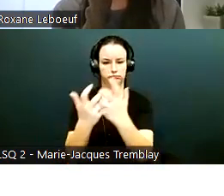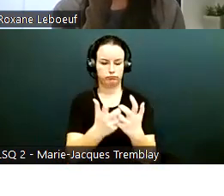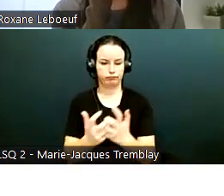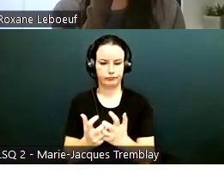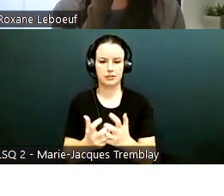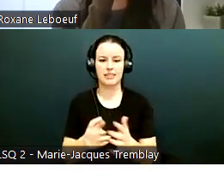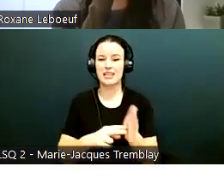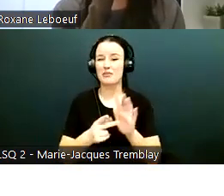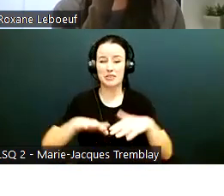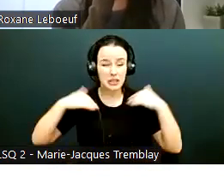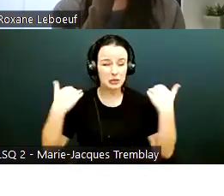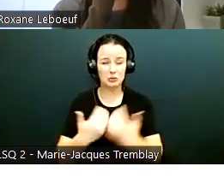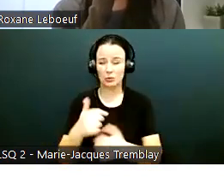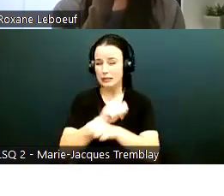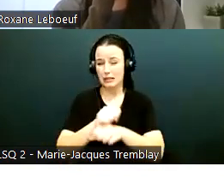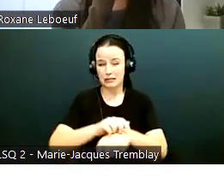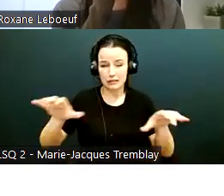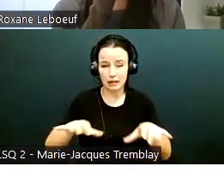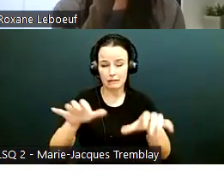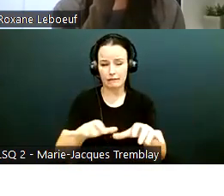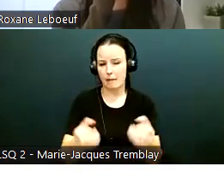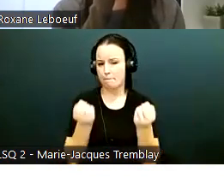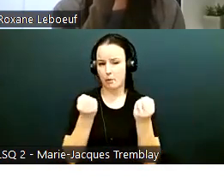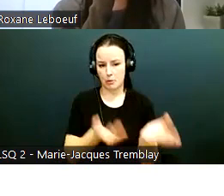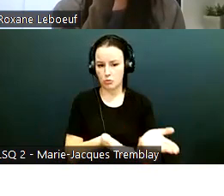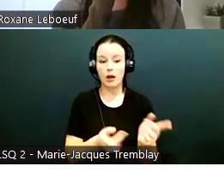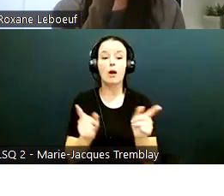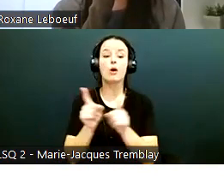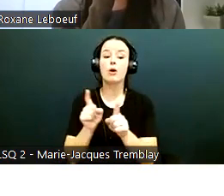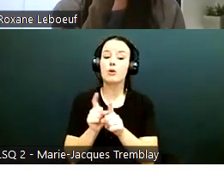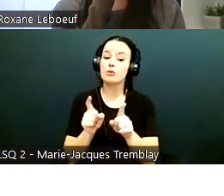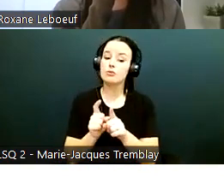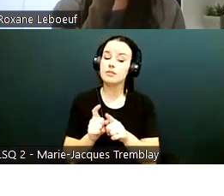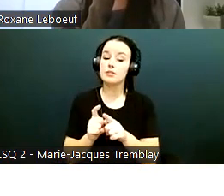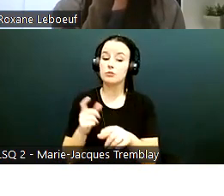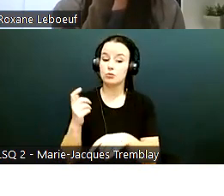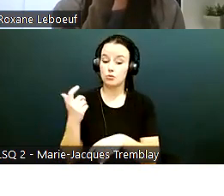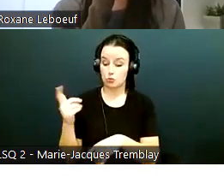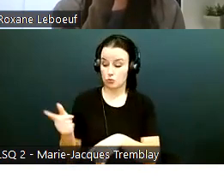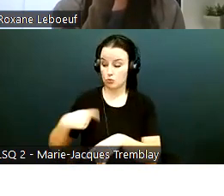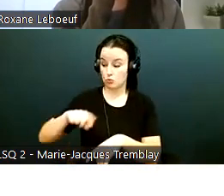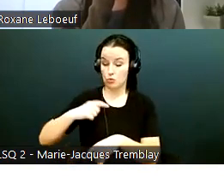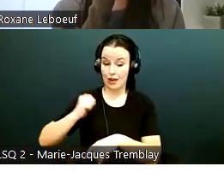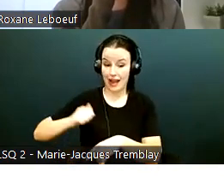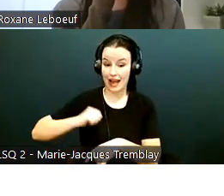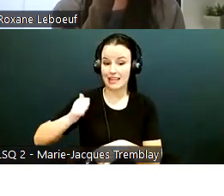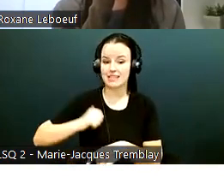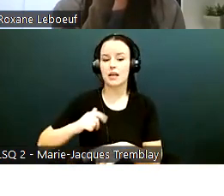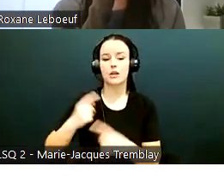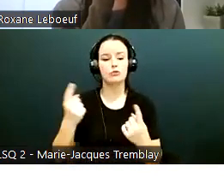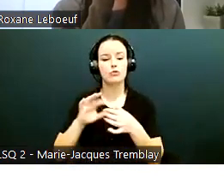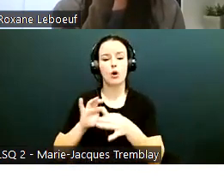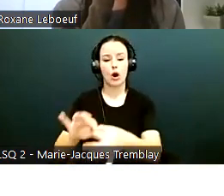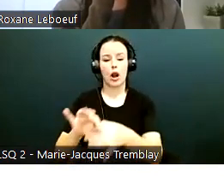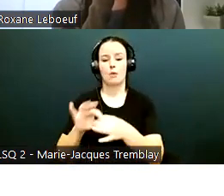résidence va faire l'ensemble des activités. Et surtout, on l'a développé et on l'a mis à l'essai en étroite